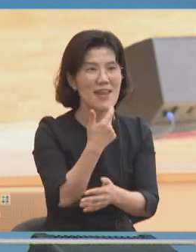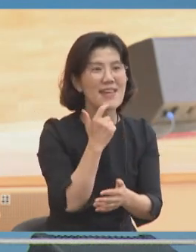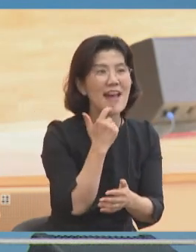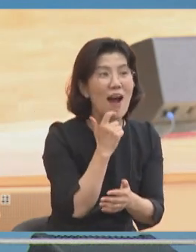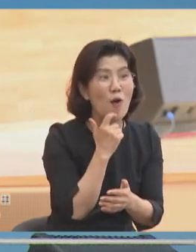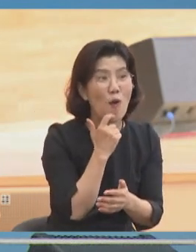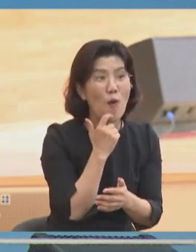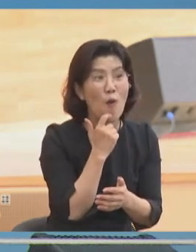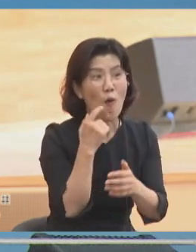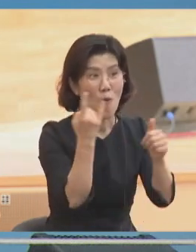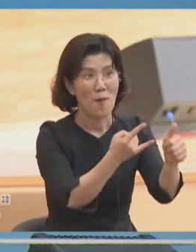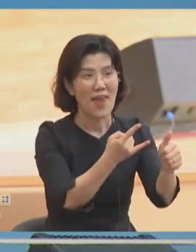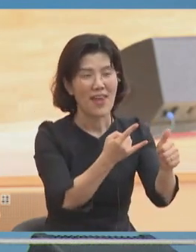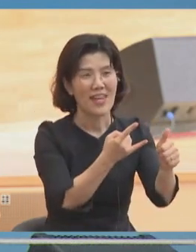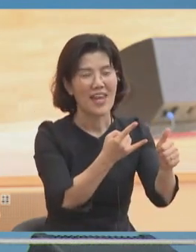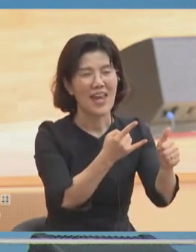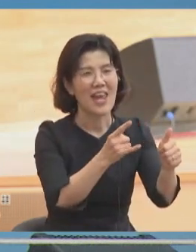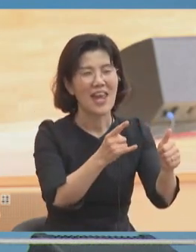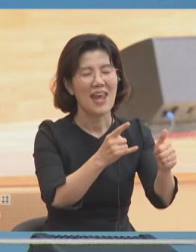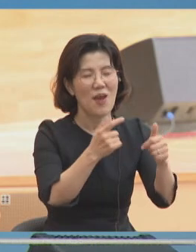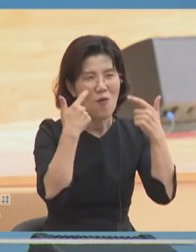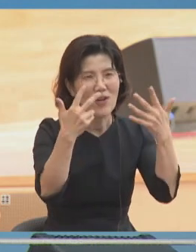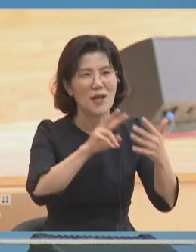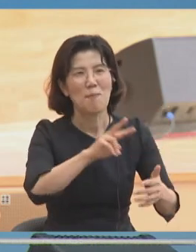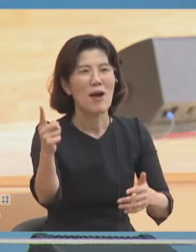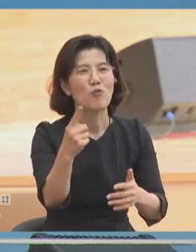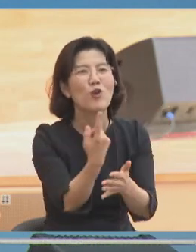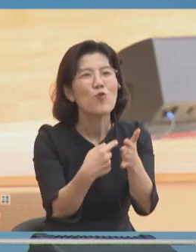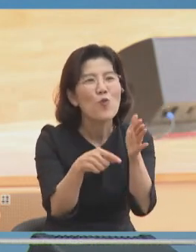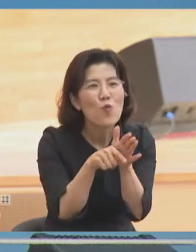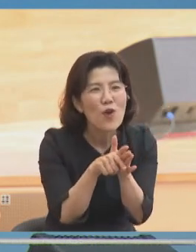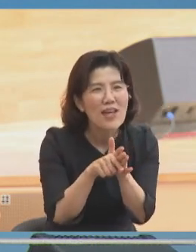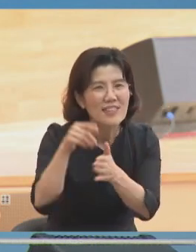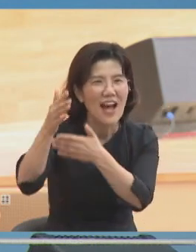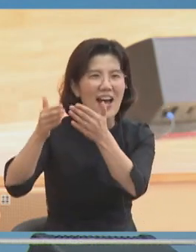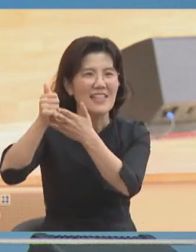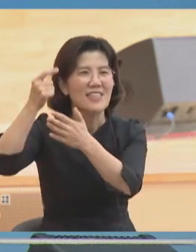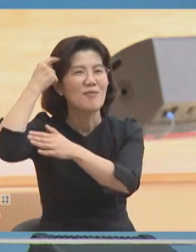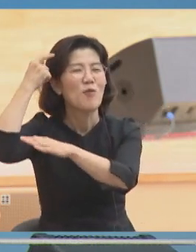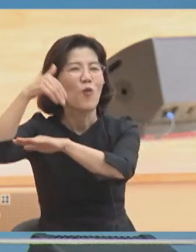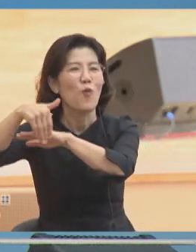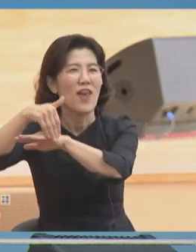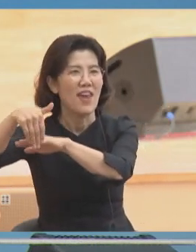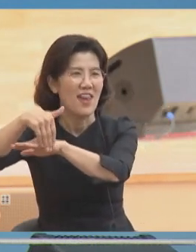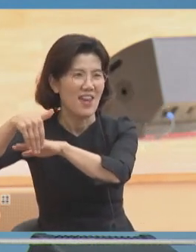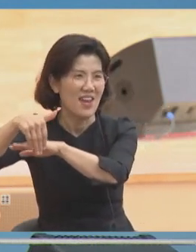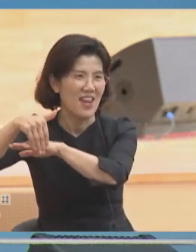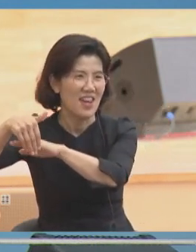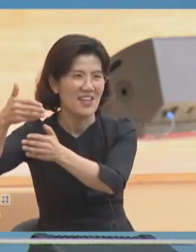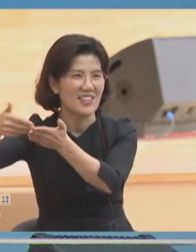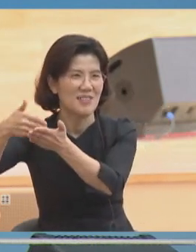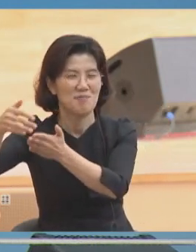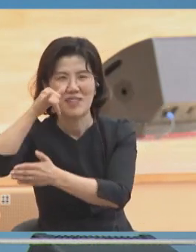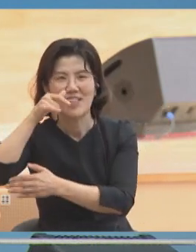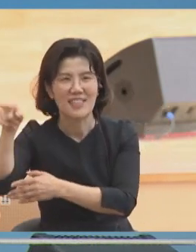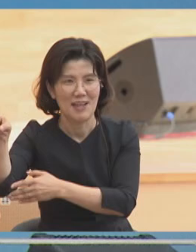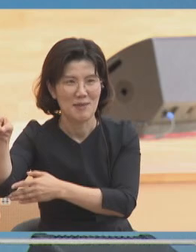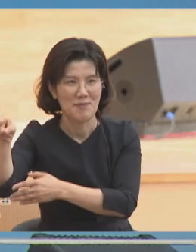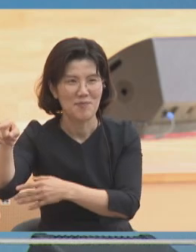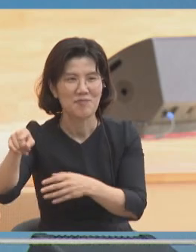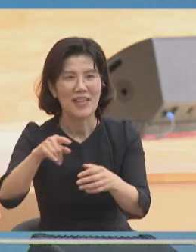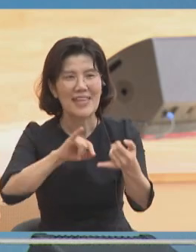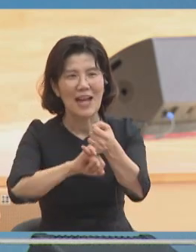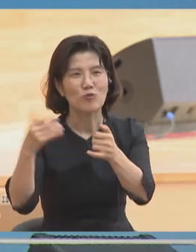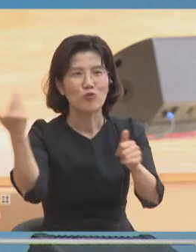확실하게 바꿔 가시기 위해서 하나님의 플랜을 작동하 거죠 어떤 플랜 그에게 특별히 무엇을